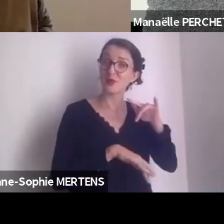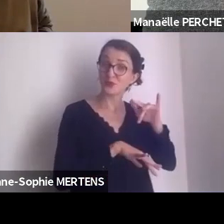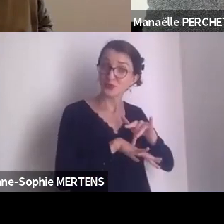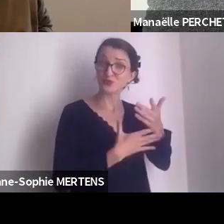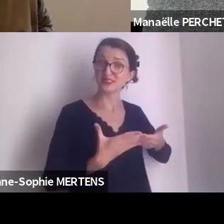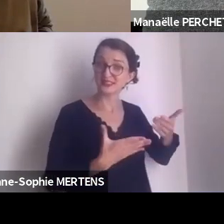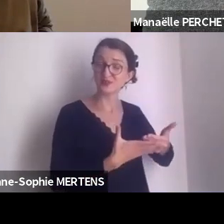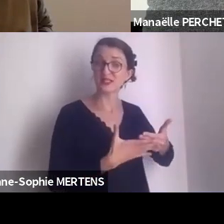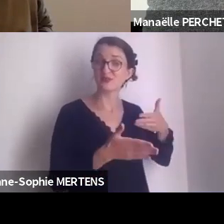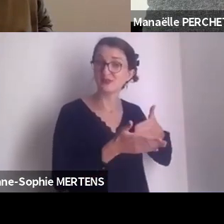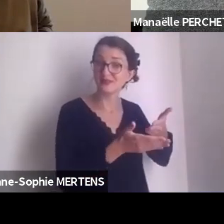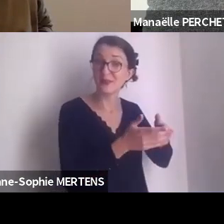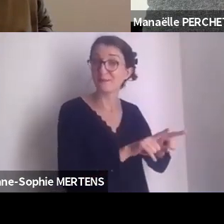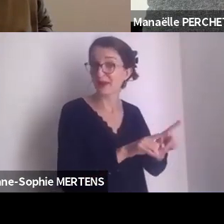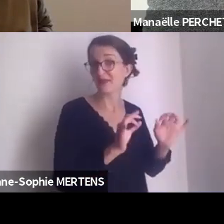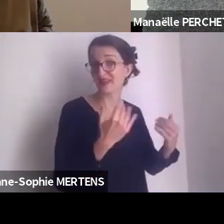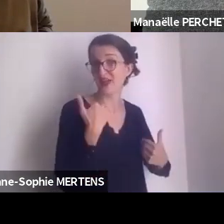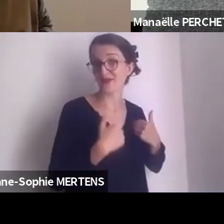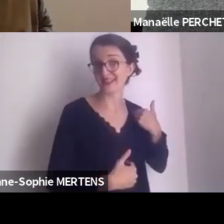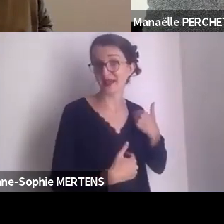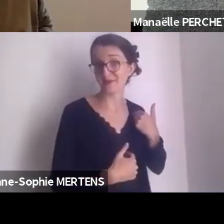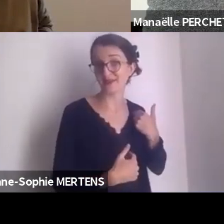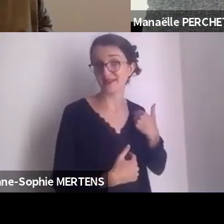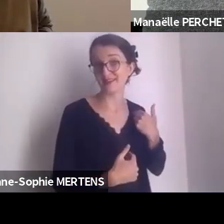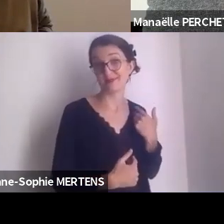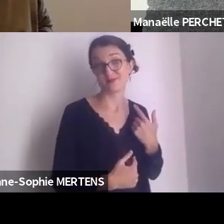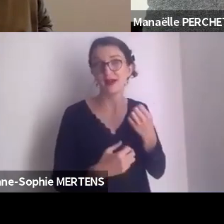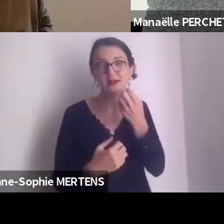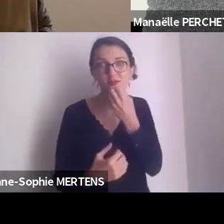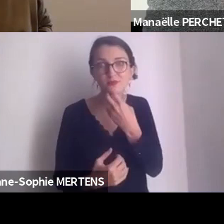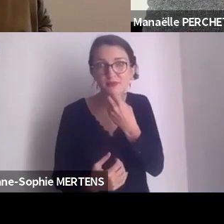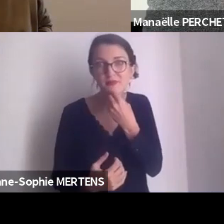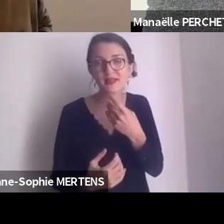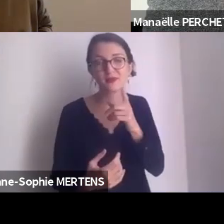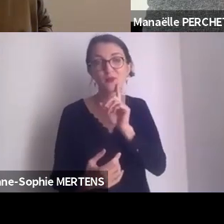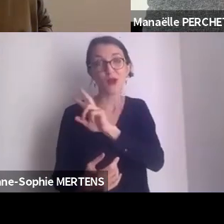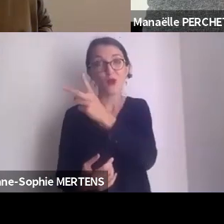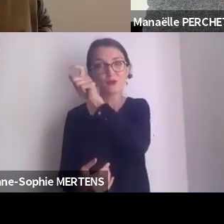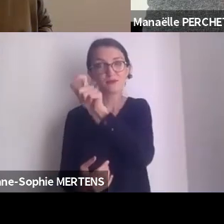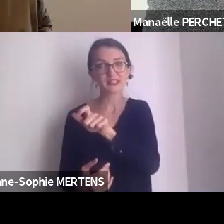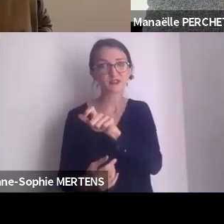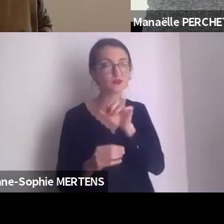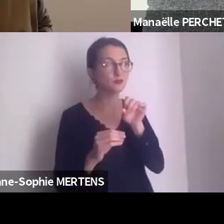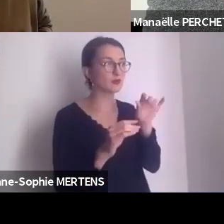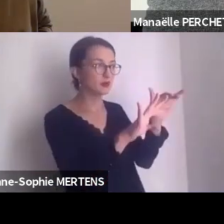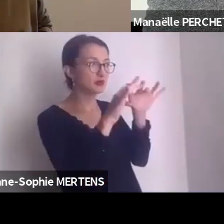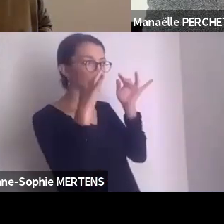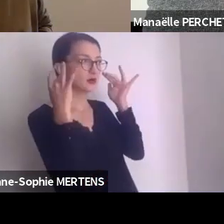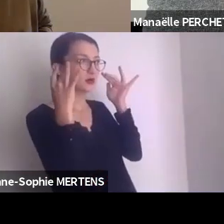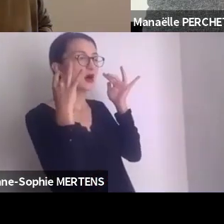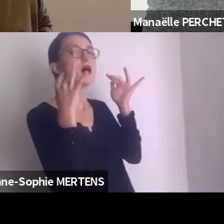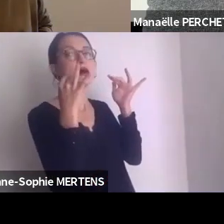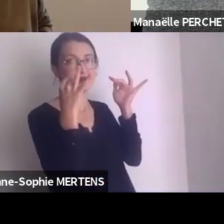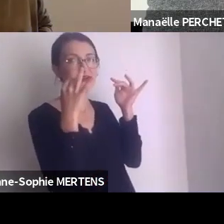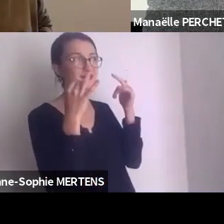ça a aussi un côté qui est très inspirant pour d'autres personnes qui du coup vont pouvoir s'identifier et se dire « bah oui, moi